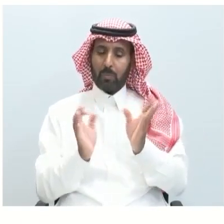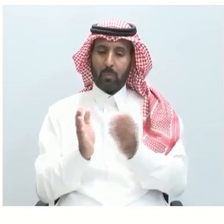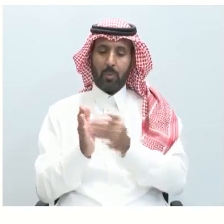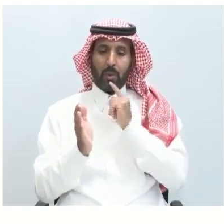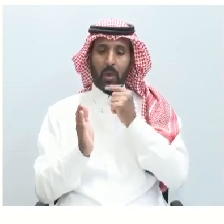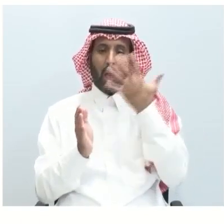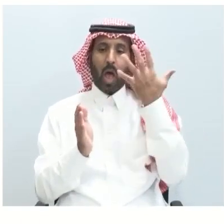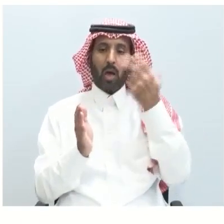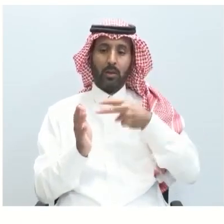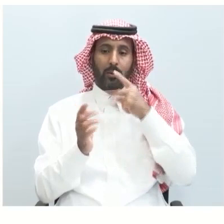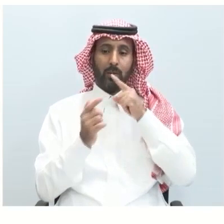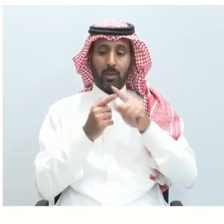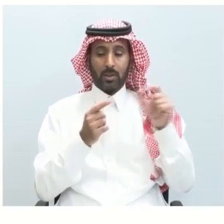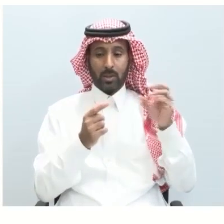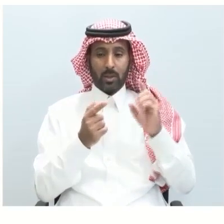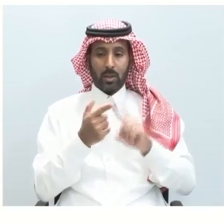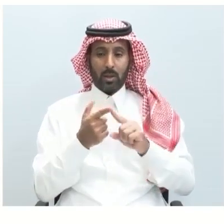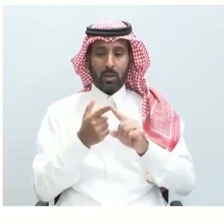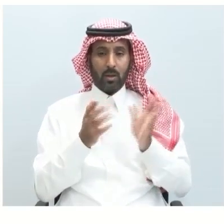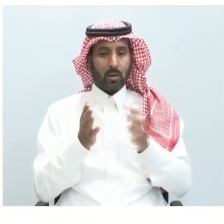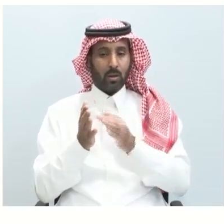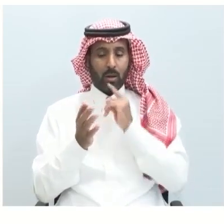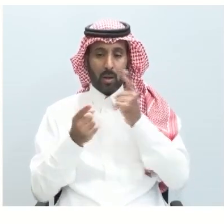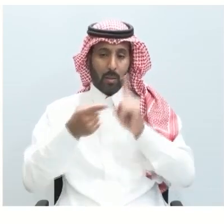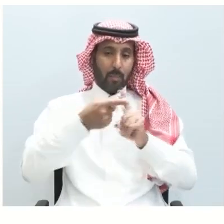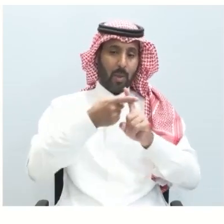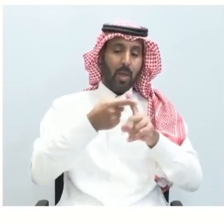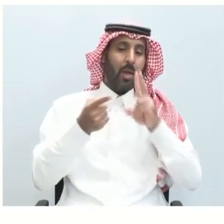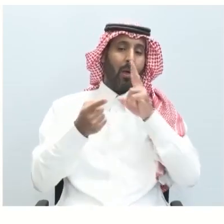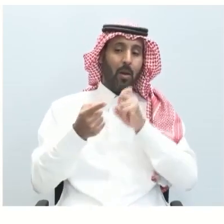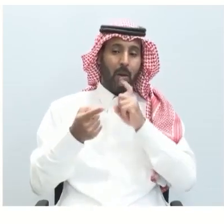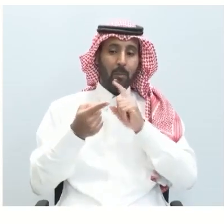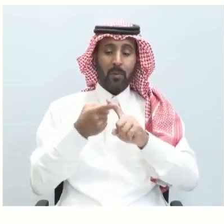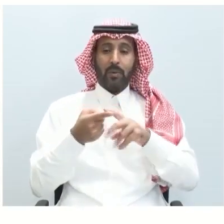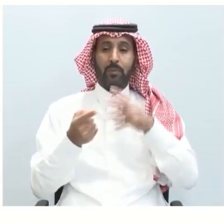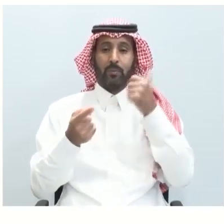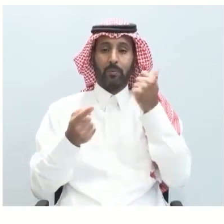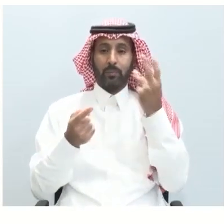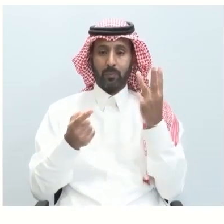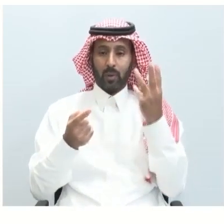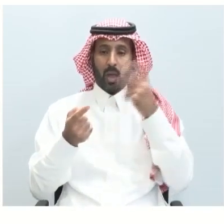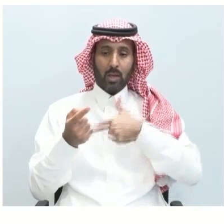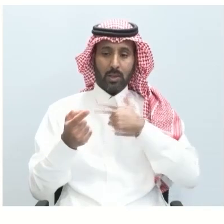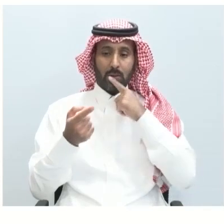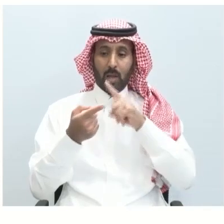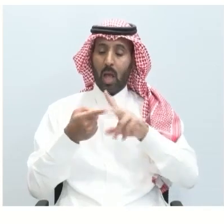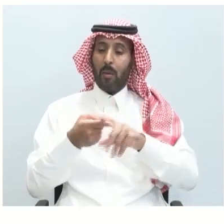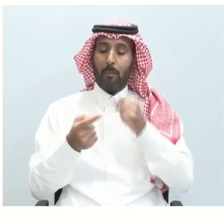نقول 25 درجه سليلوزيه او نقول نجمعها على 273 ستعطيني